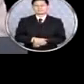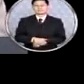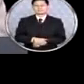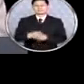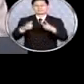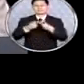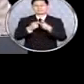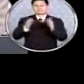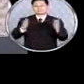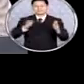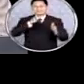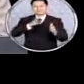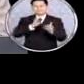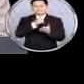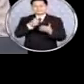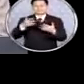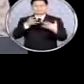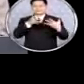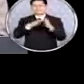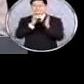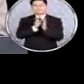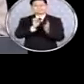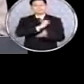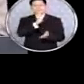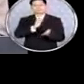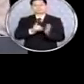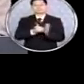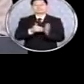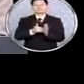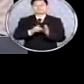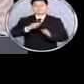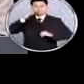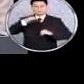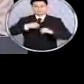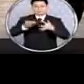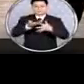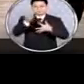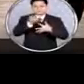第二阶段媒体提问的部分到此全部进行完毕。今天辩论会上半